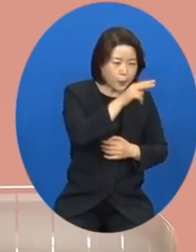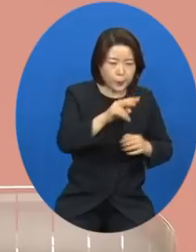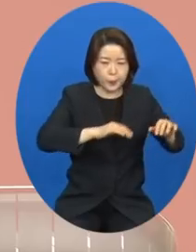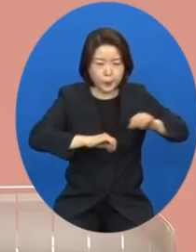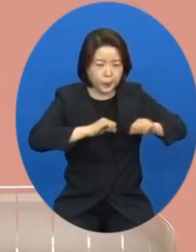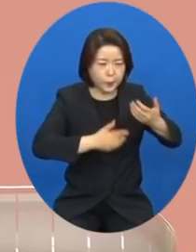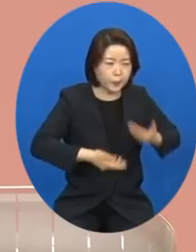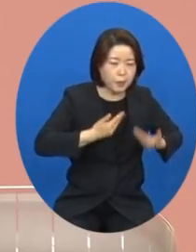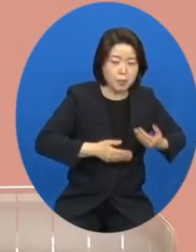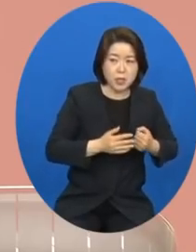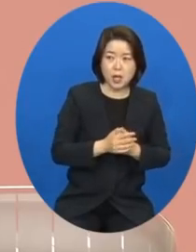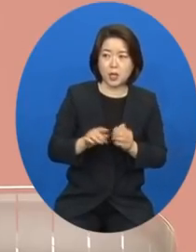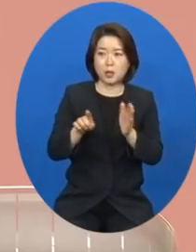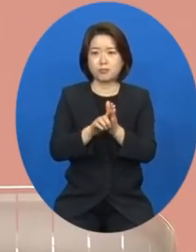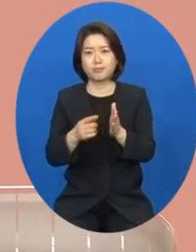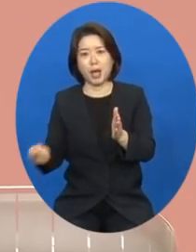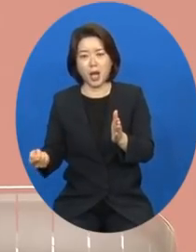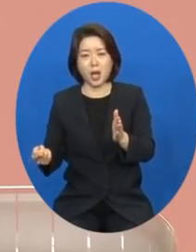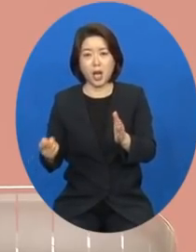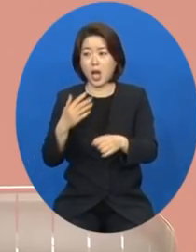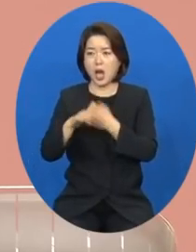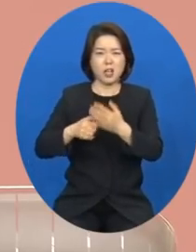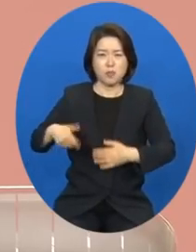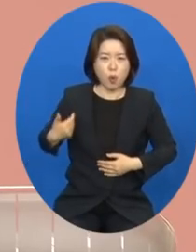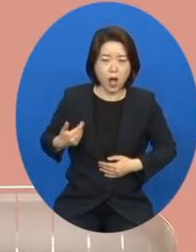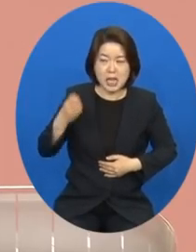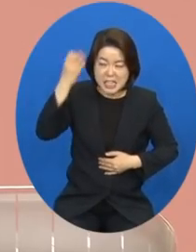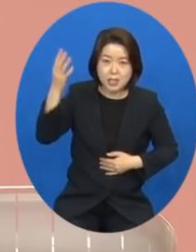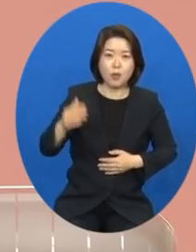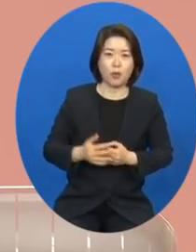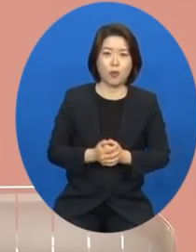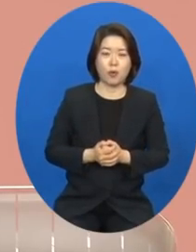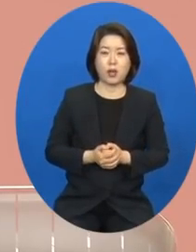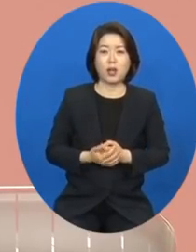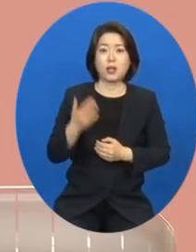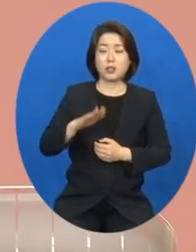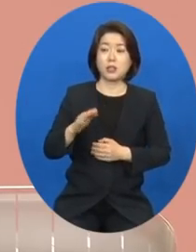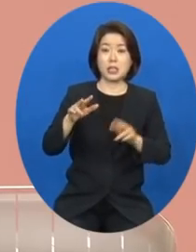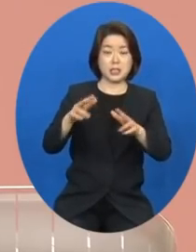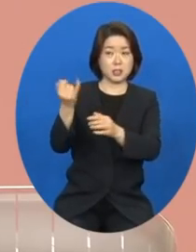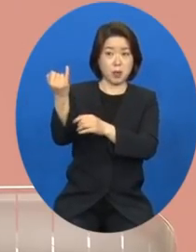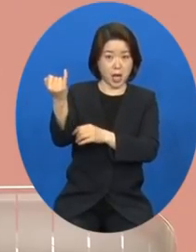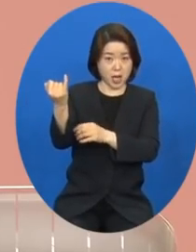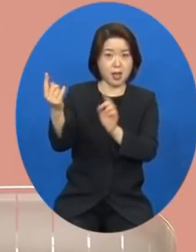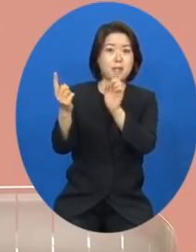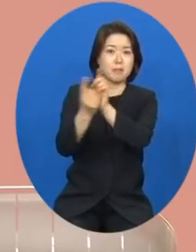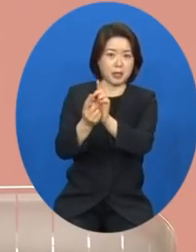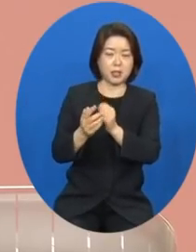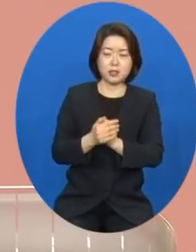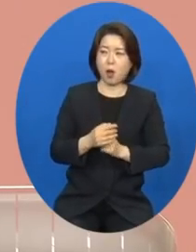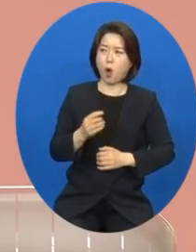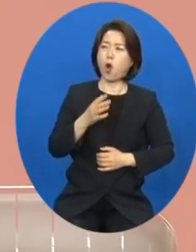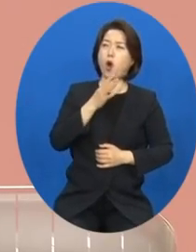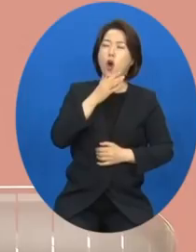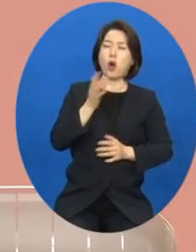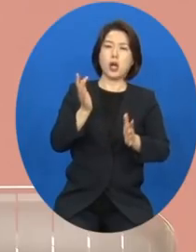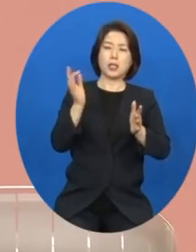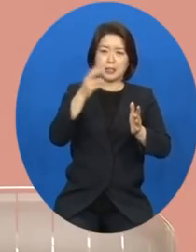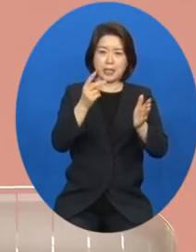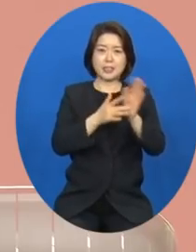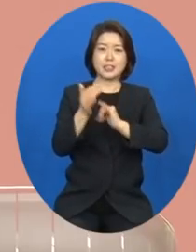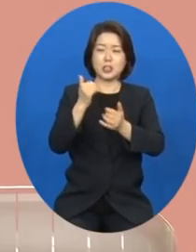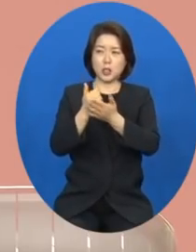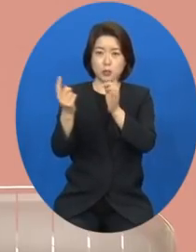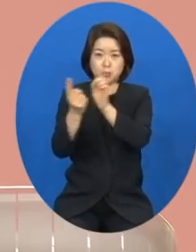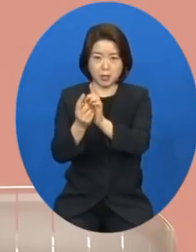버렸습니다 하나님 모르고 살았습니다 그런데 지금의 아내를 만나서 다시 예수님을 알게 된 거예요 그러니까 이주 전에